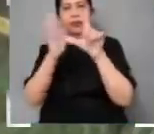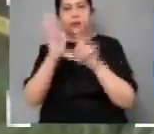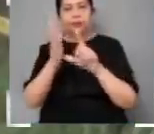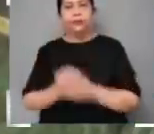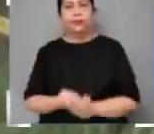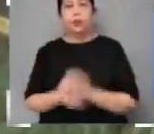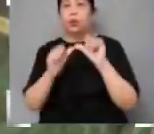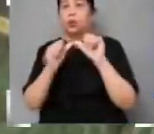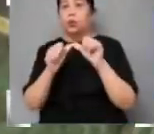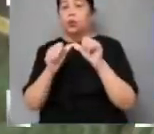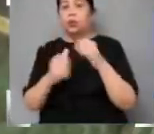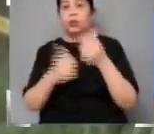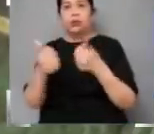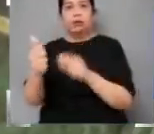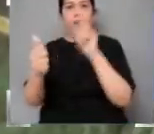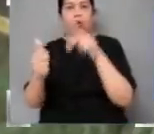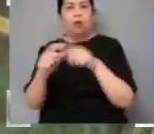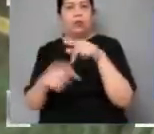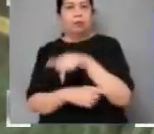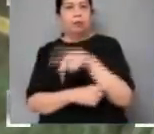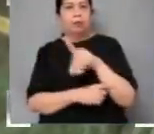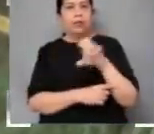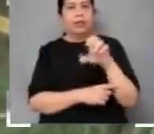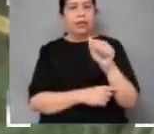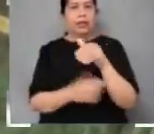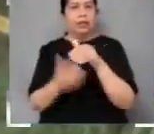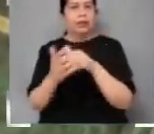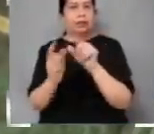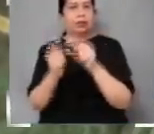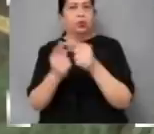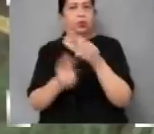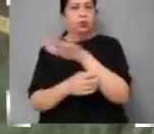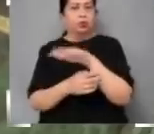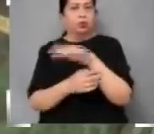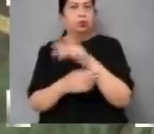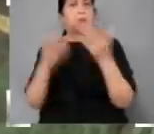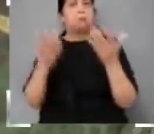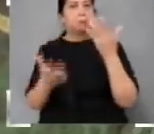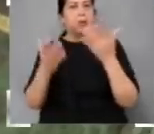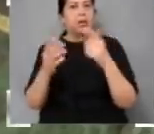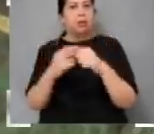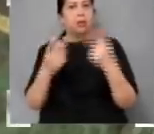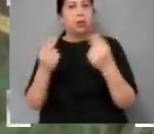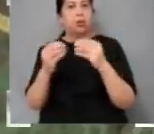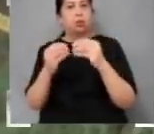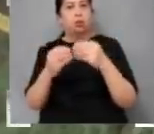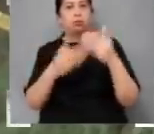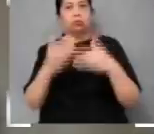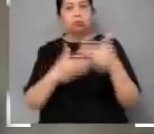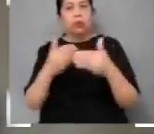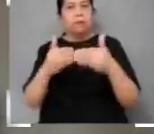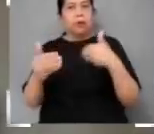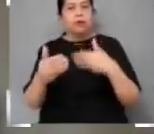follow-up operation ng mga tauhan ng PIDEA laban sa mga kasamahan ng kanilang mga inaresto na posible raw na magsagawa ng mga operasyon bago magpalit ang